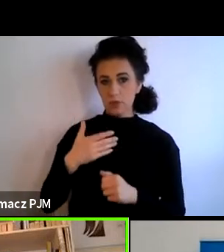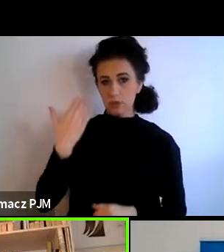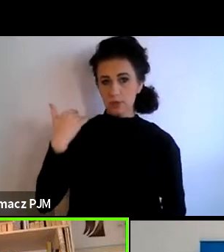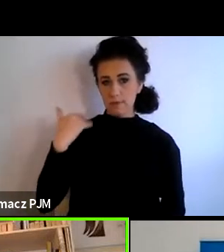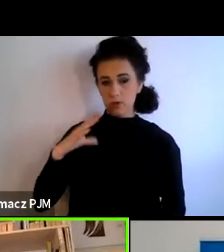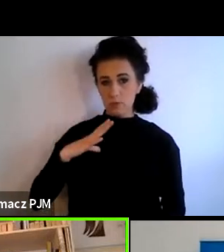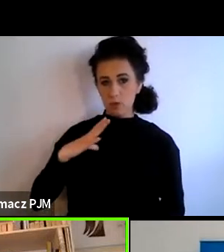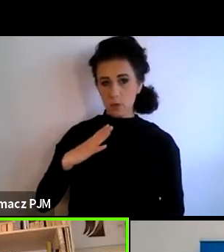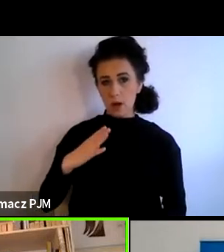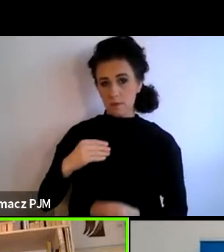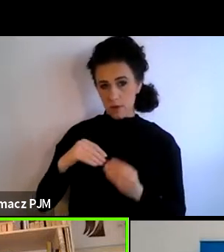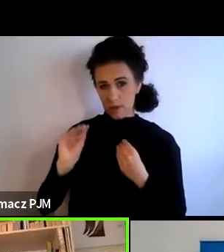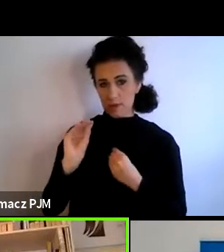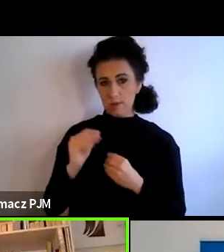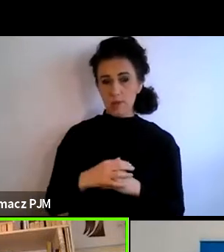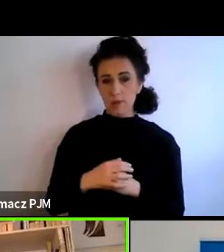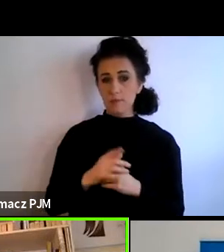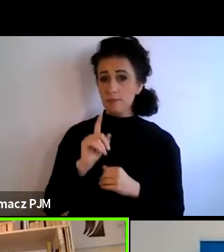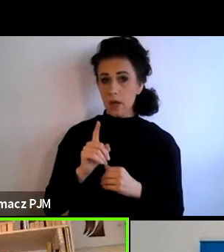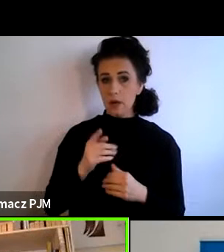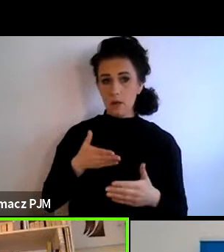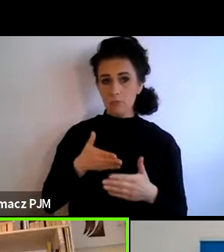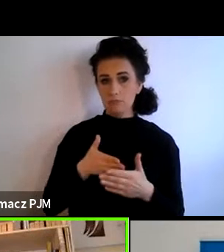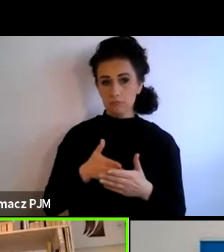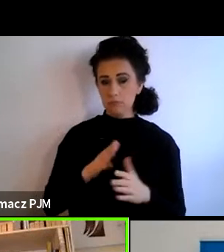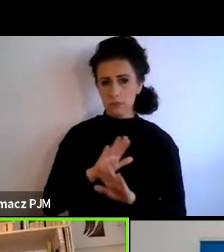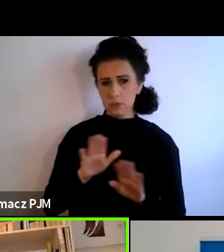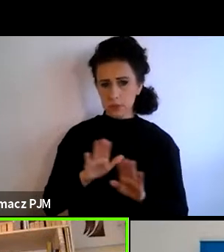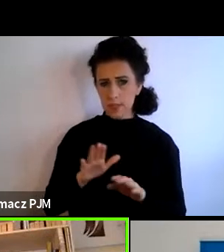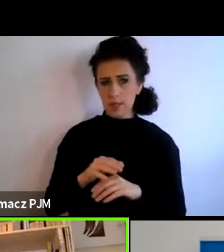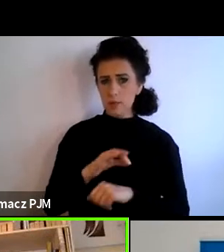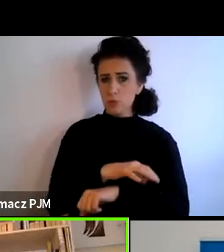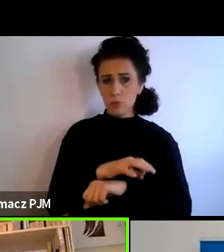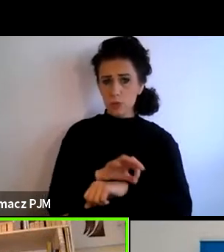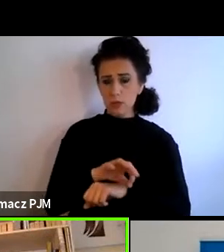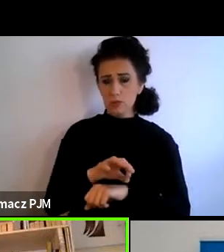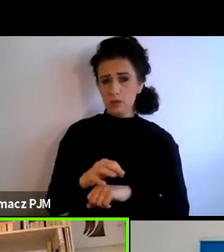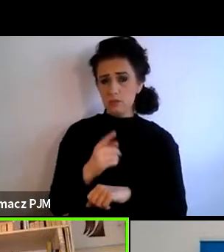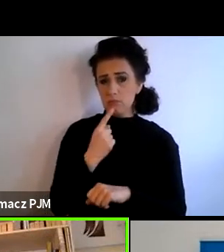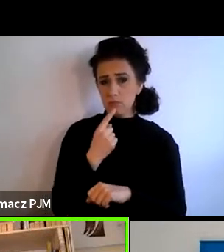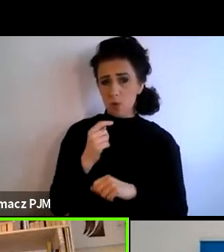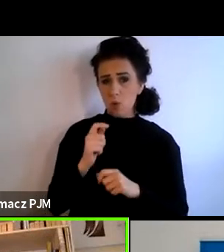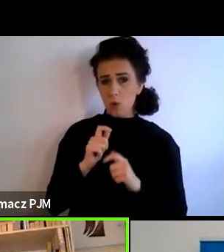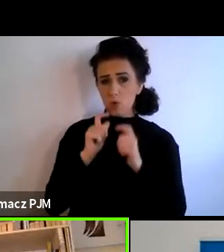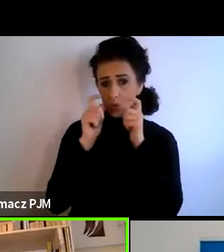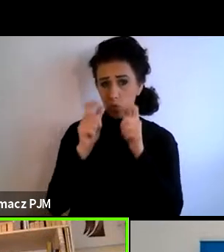nie blokujemy jej. Po prostu studenci w mniejszym stopniu zgłosili na nią zapotrzebowanie.